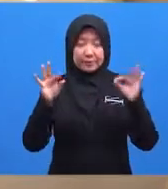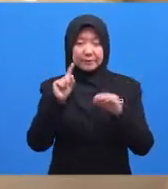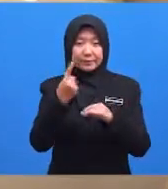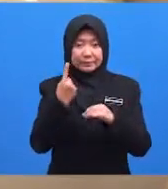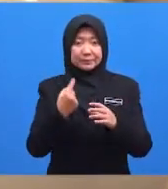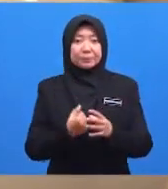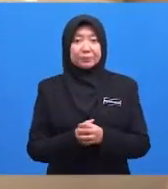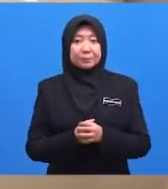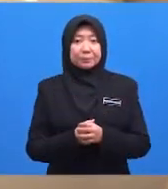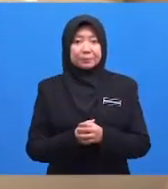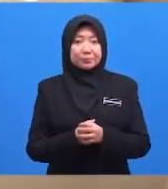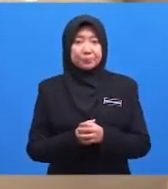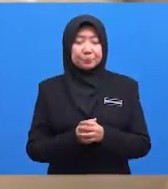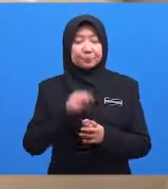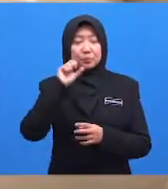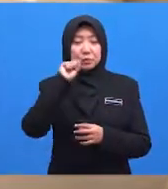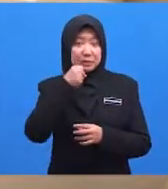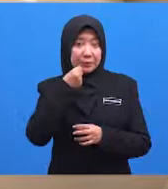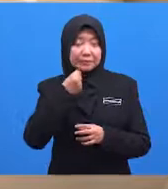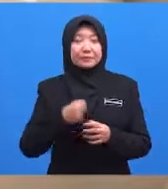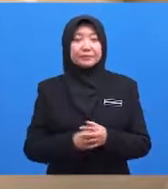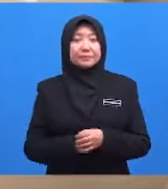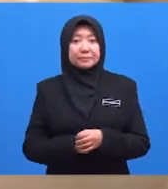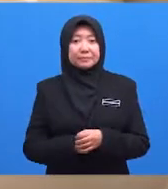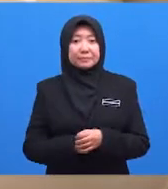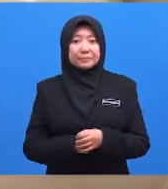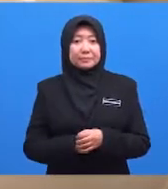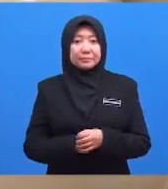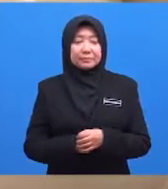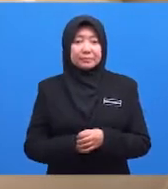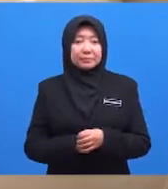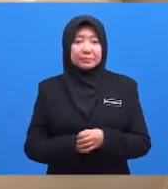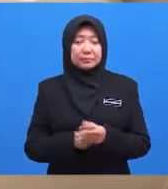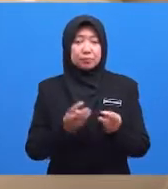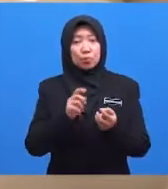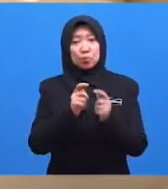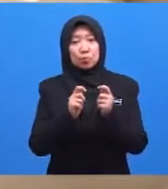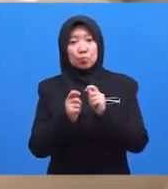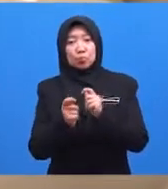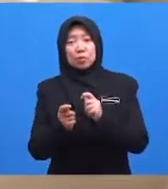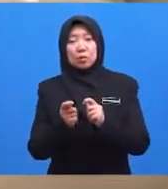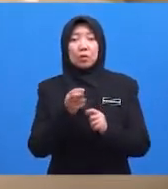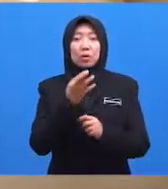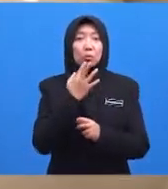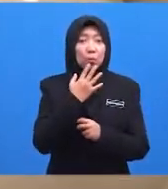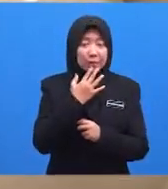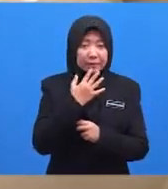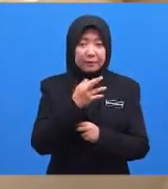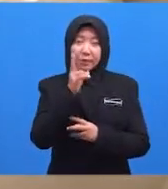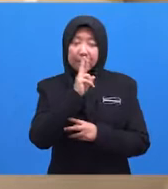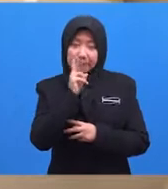Cikgu mula hias dengan menggunakan lobak merah. Cikgu nak selang-selikan warnanya. Mula-mula merah, lepas